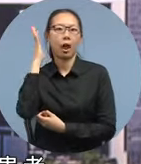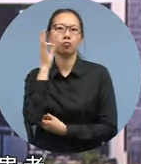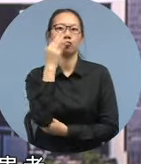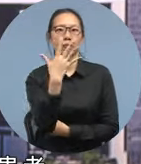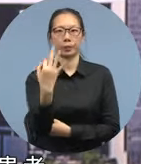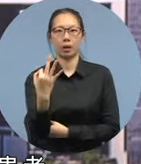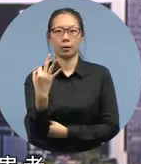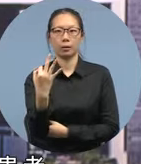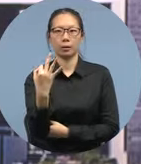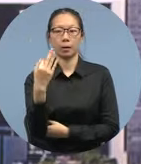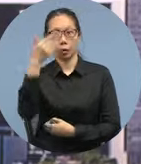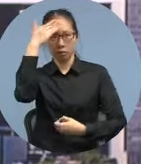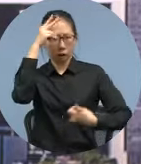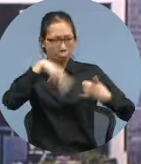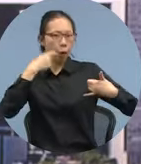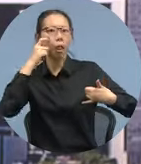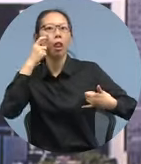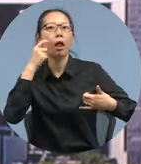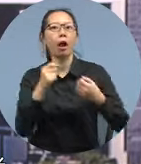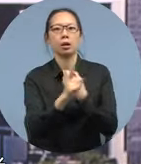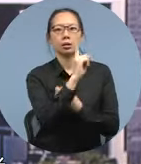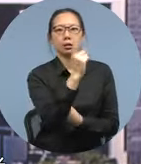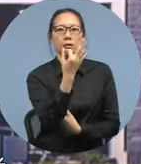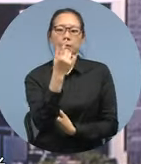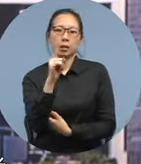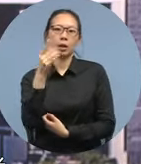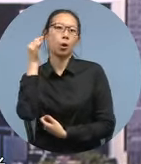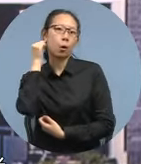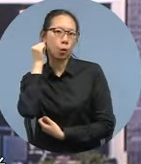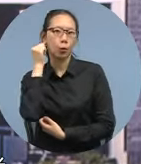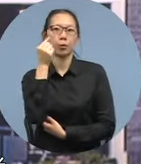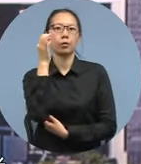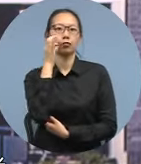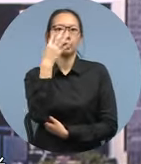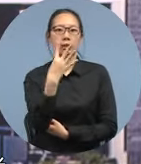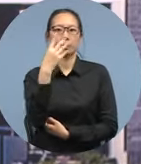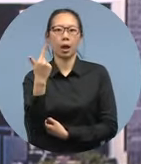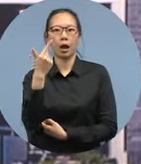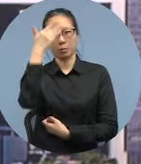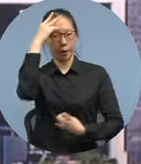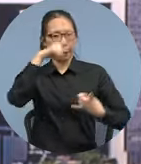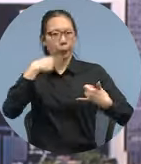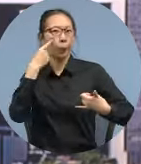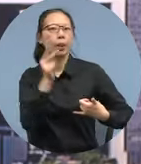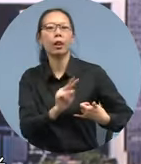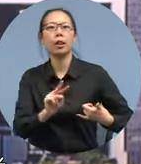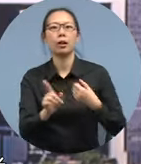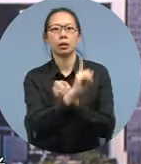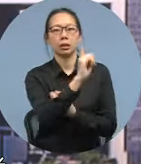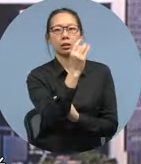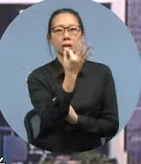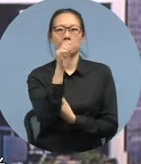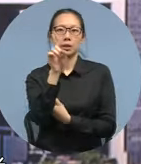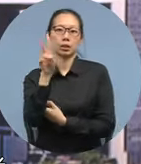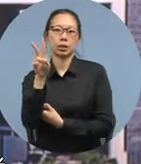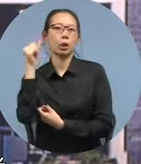係男53歲啦，咁佢就冇病徵嘅。1311女48歲，又係冇病徵嘅。1312